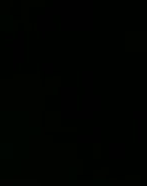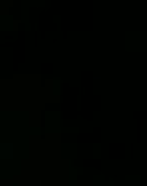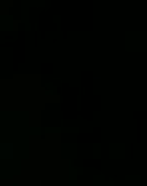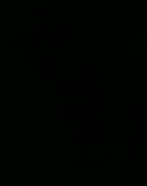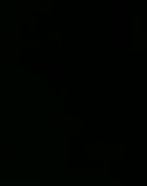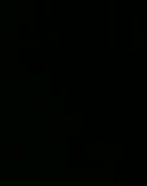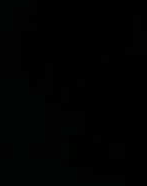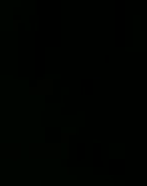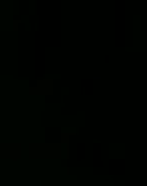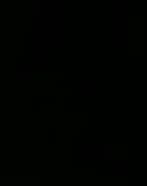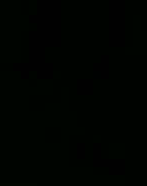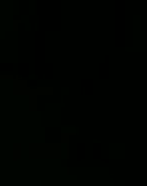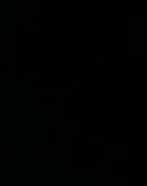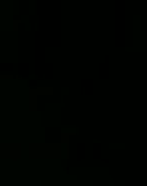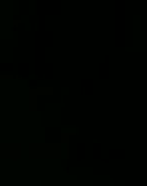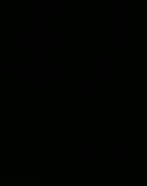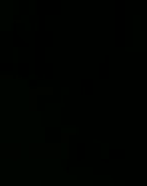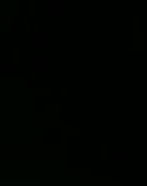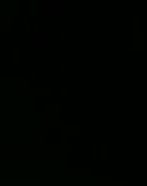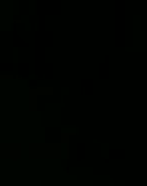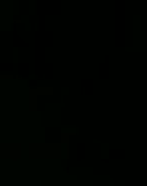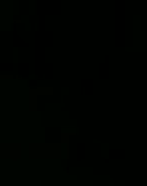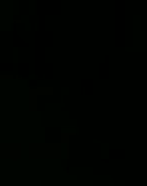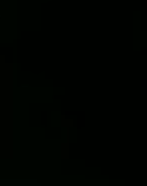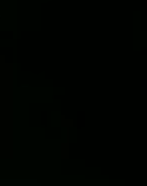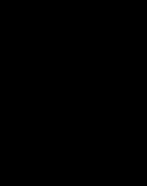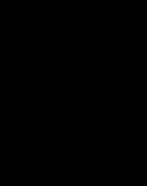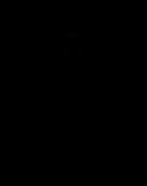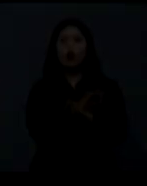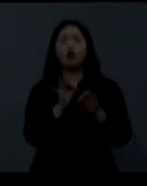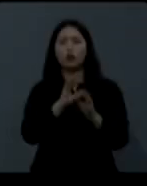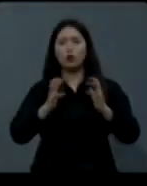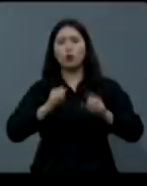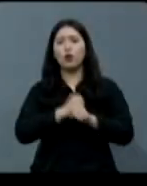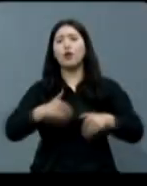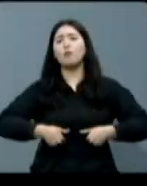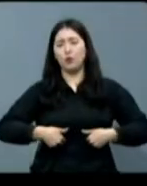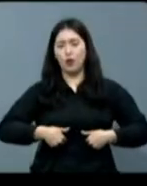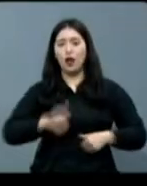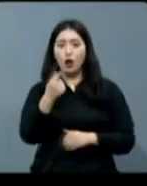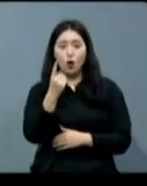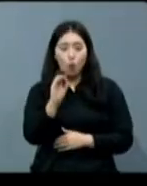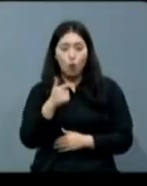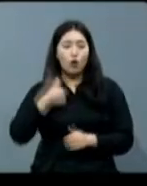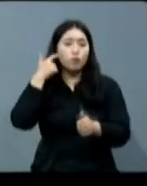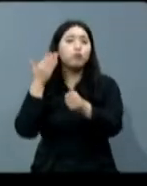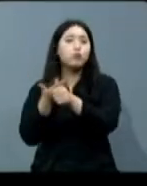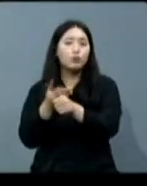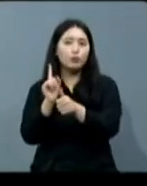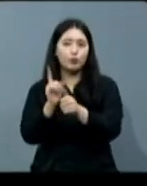이번에도 자유 주제로 진행할 텐데 시간은 넉넉하게 7분씩 드리도록 하겠습니다. 홍준표 후보에게 묻겠습니다.